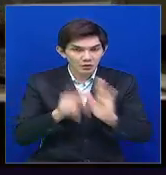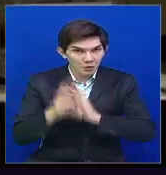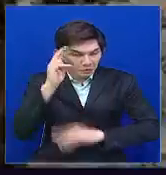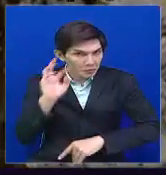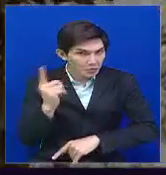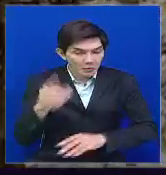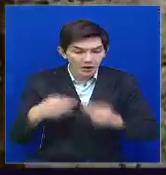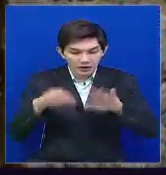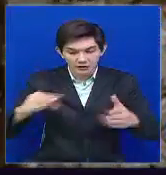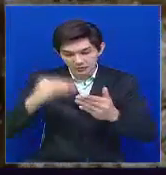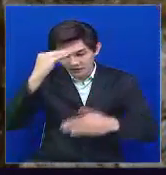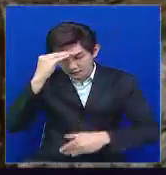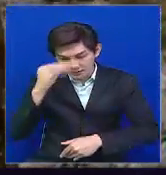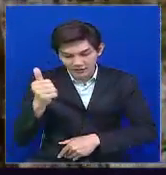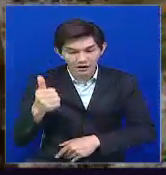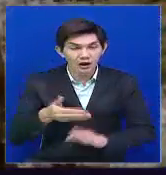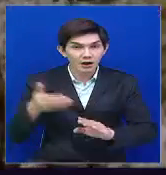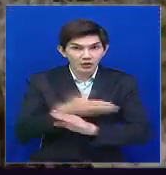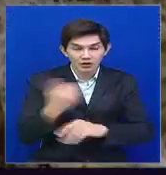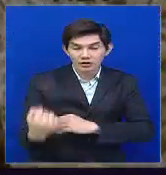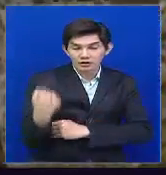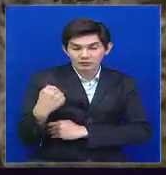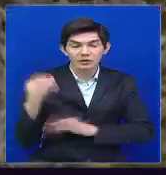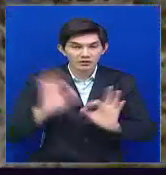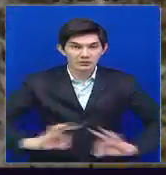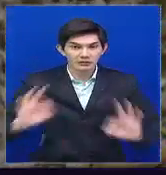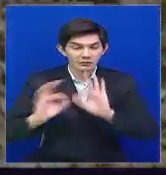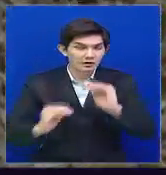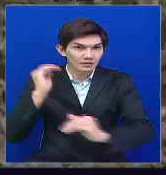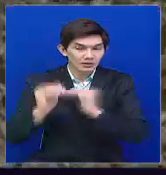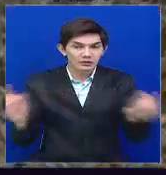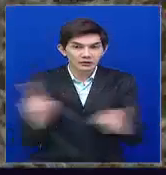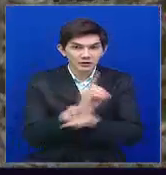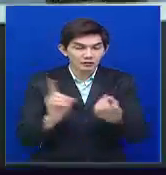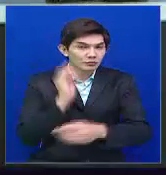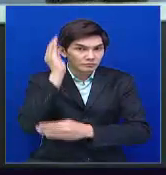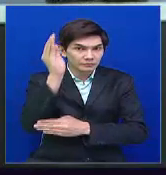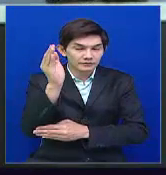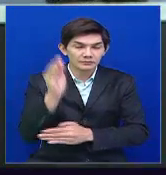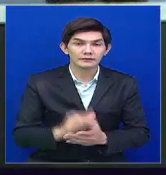ากหลายแก่ผู้เรียนก่อนก้าวสู่การเป็นกำลังสำคัญในการพัฒนาสังคมและประเทศ